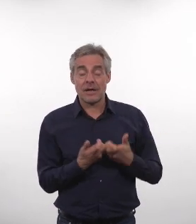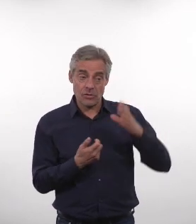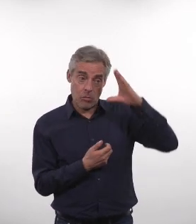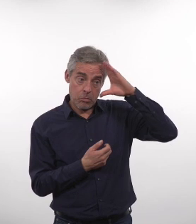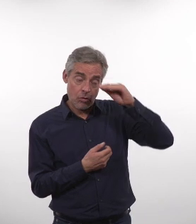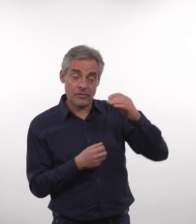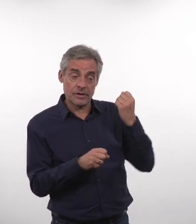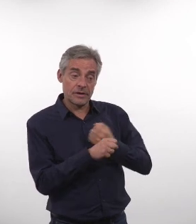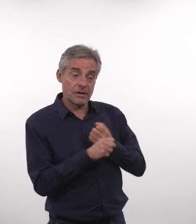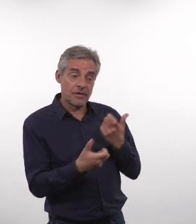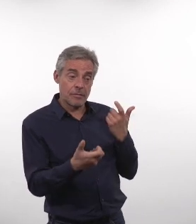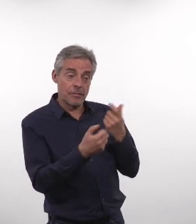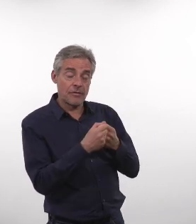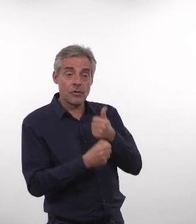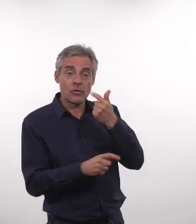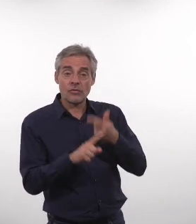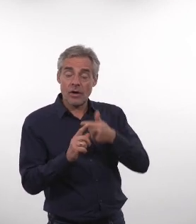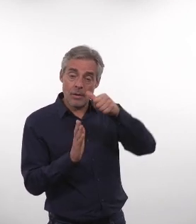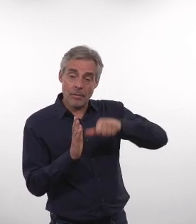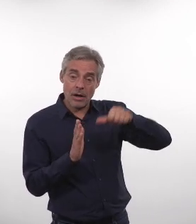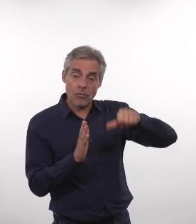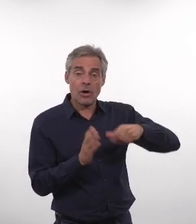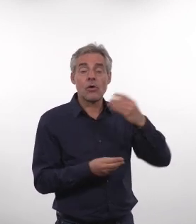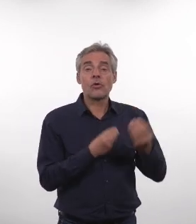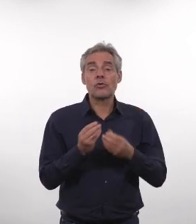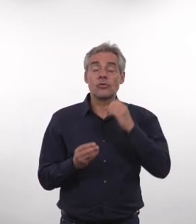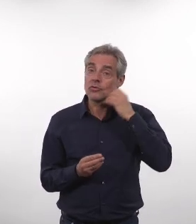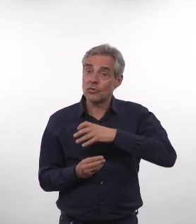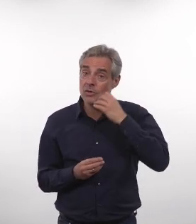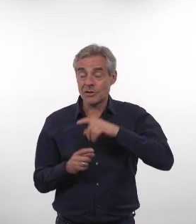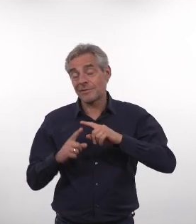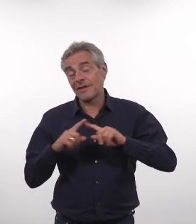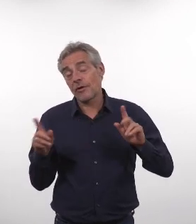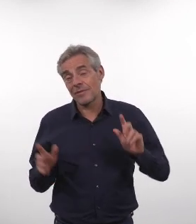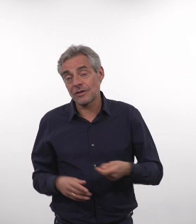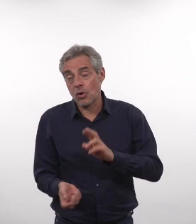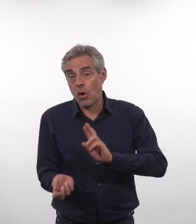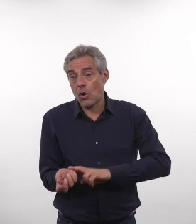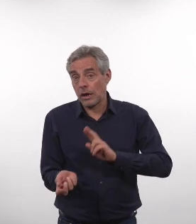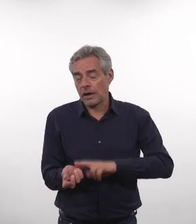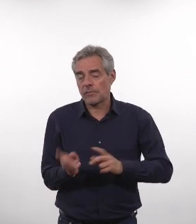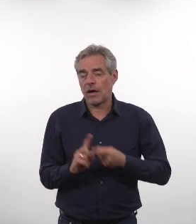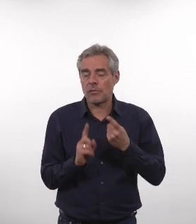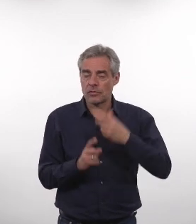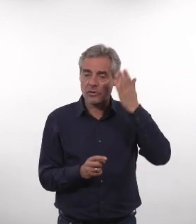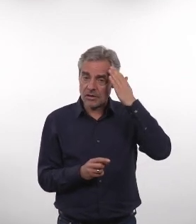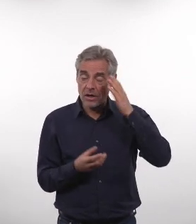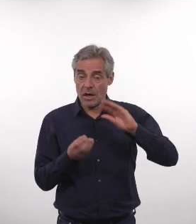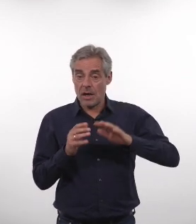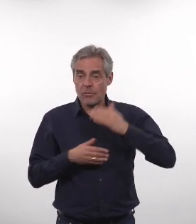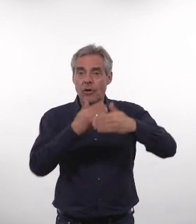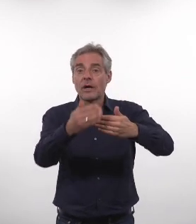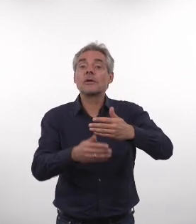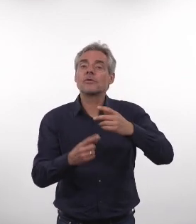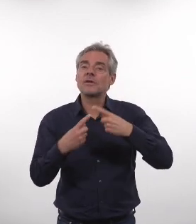qui peut travailler l'habituation aux soins une fois par mois ou tous les jours, bah c'est différent et les progrès ne seront pas les mêmes non